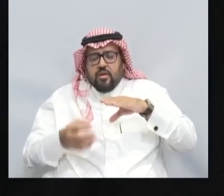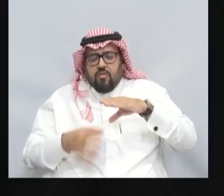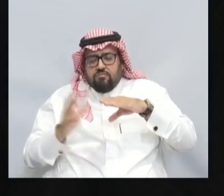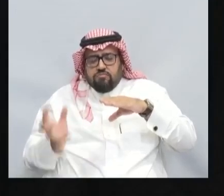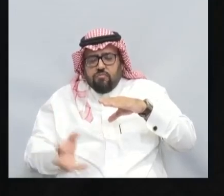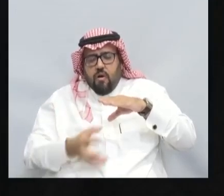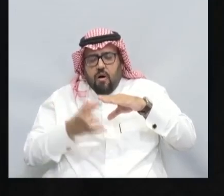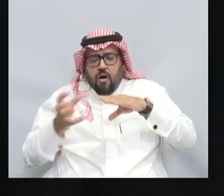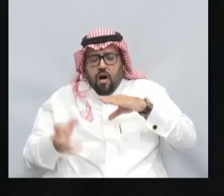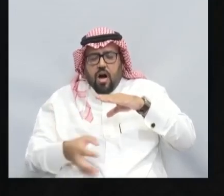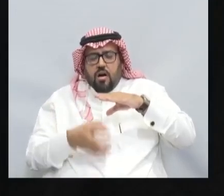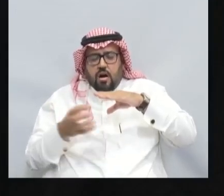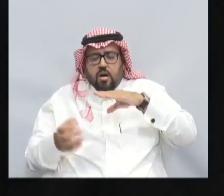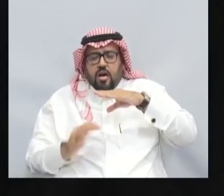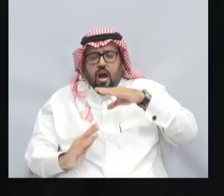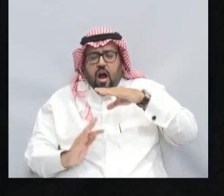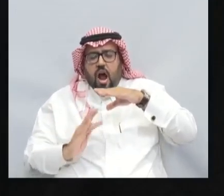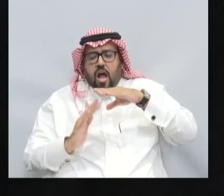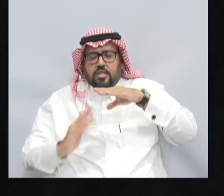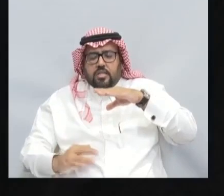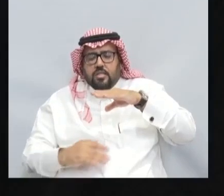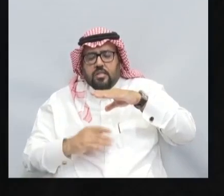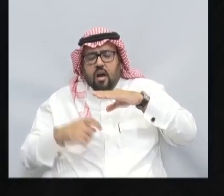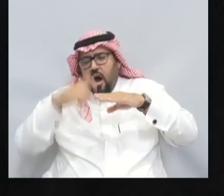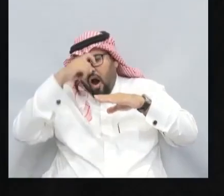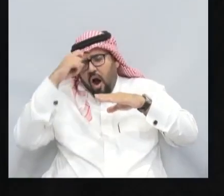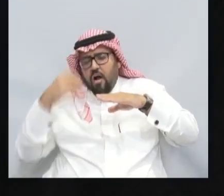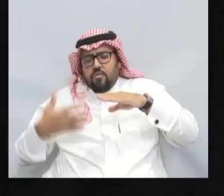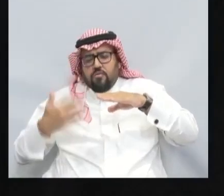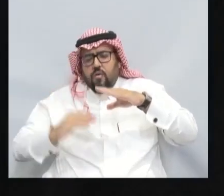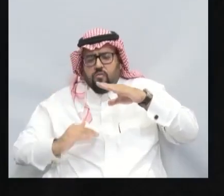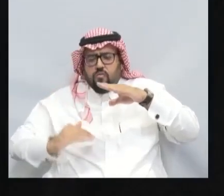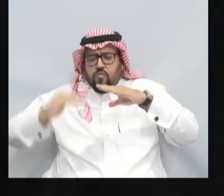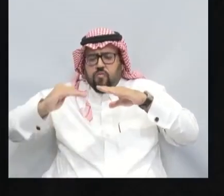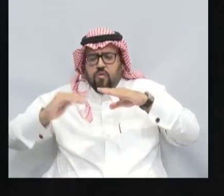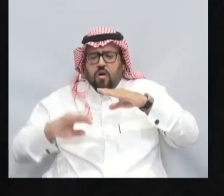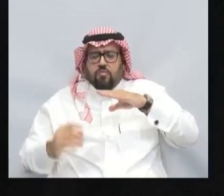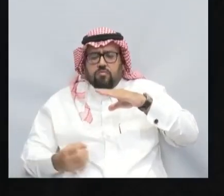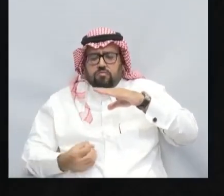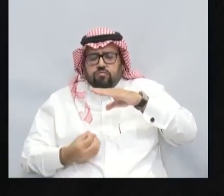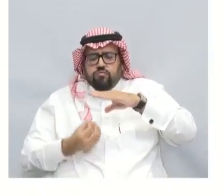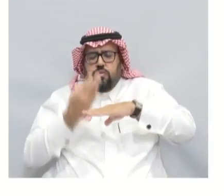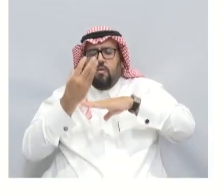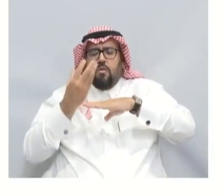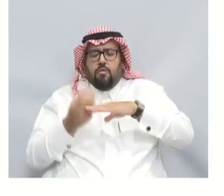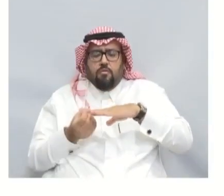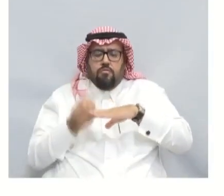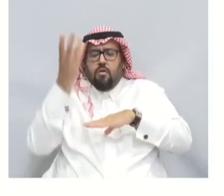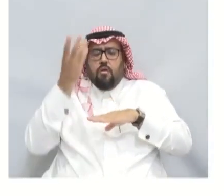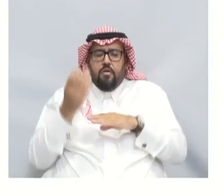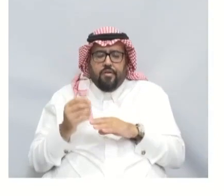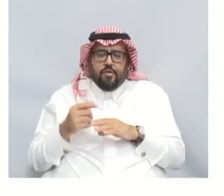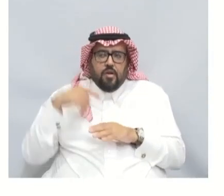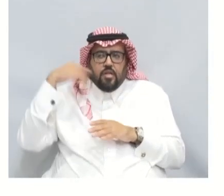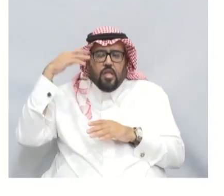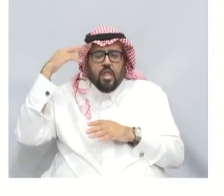وجود كمية من ماذا؟ من الغازات، درجة الحرارة مرتفعة، عملية ماذا؟ عملية الثوران. تخيل هذا،